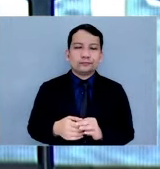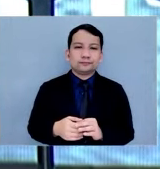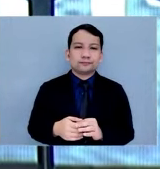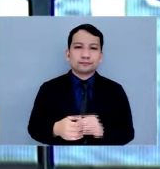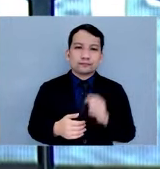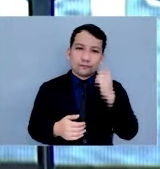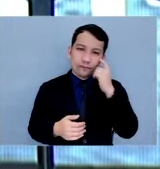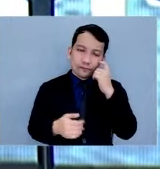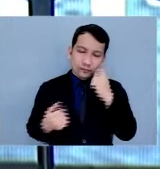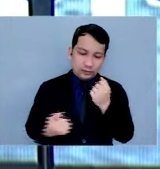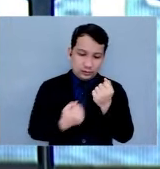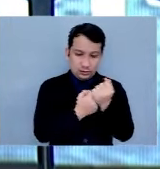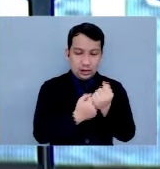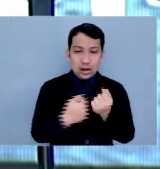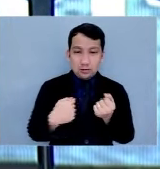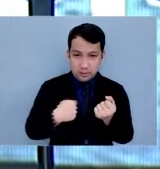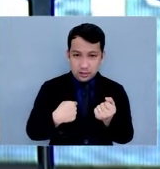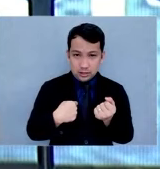Ako mo suportar